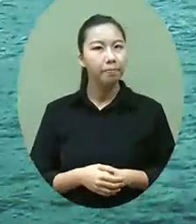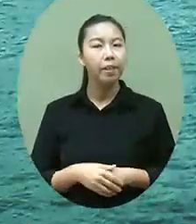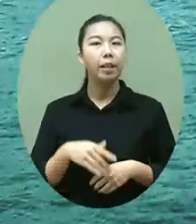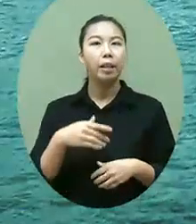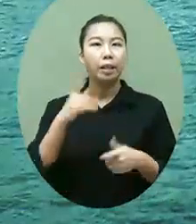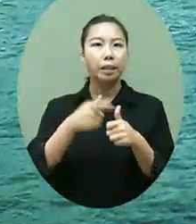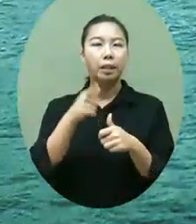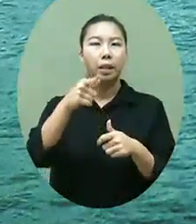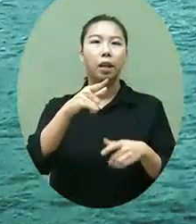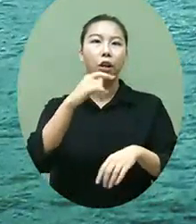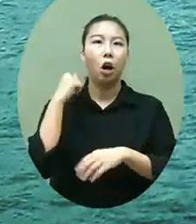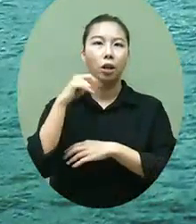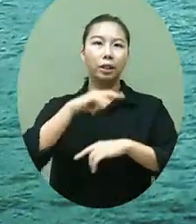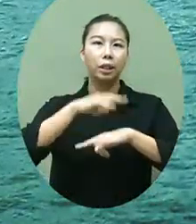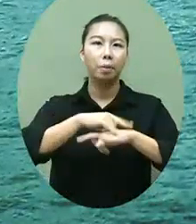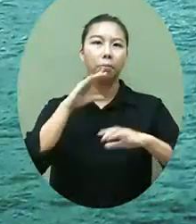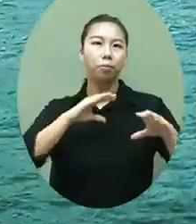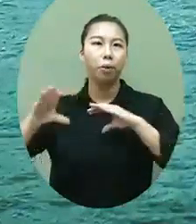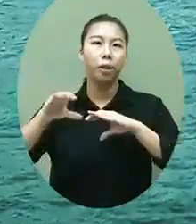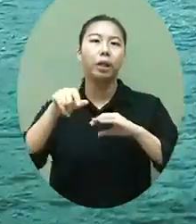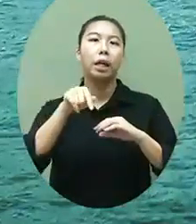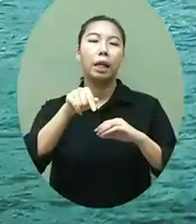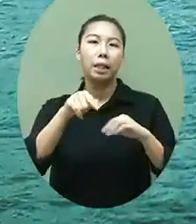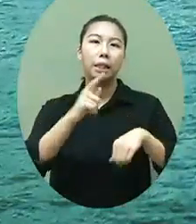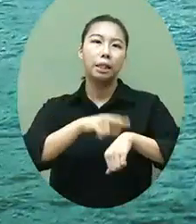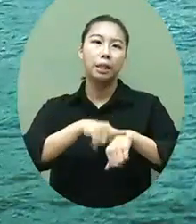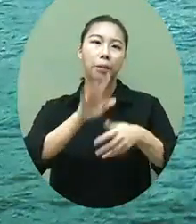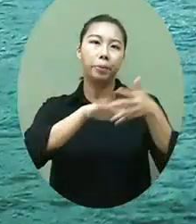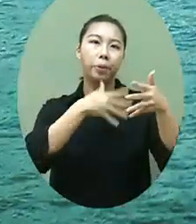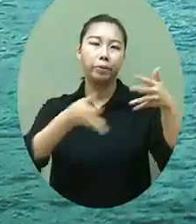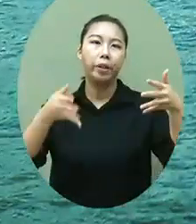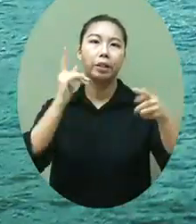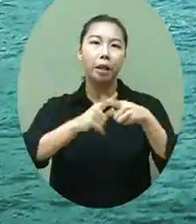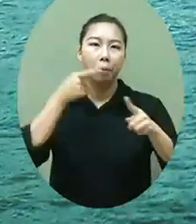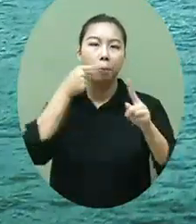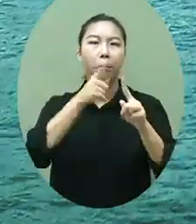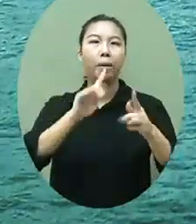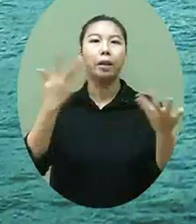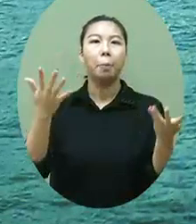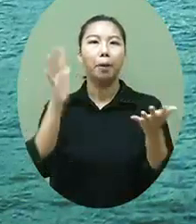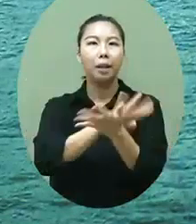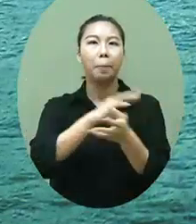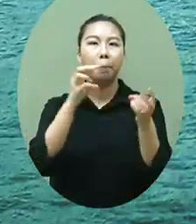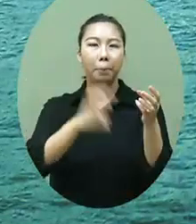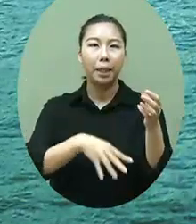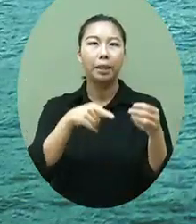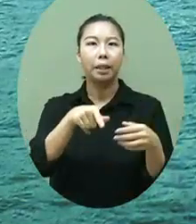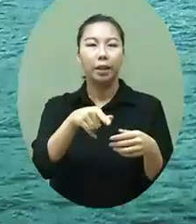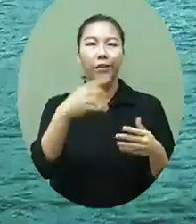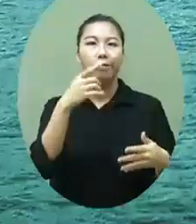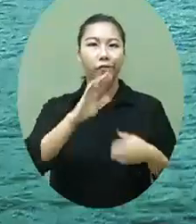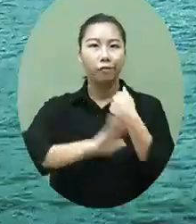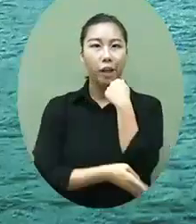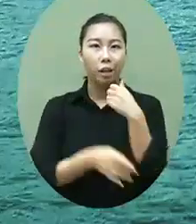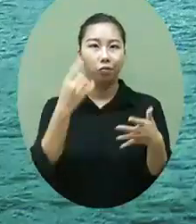先講翻對沖嗰個時間表咧，大家都知道咧。我哋希個目標仍然係今年年底將有